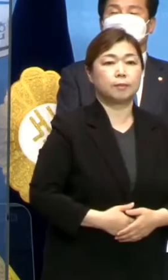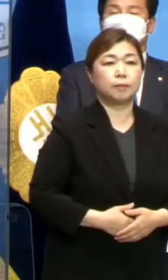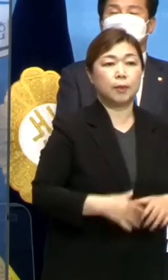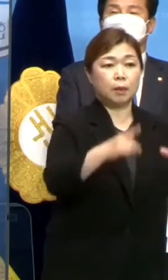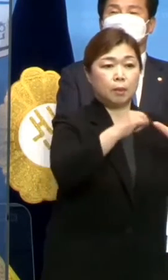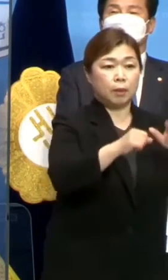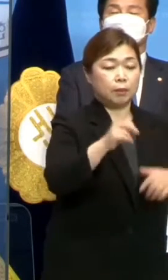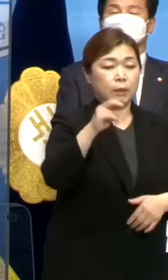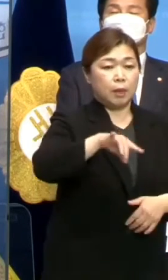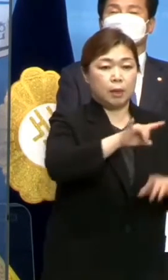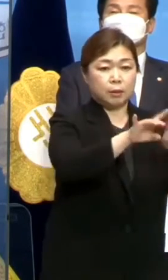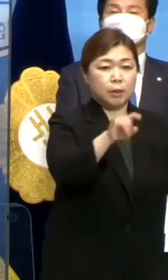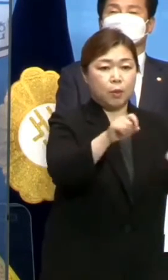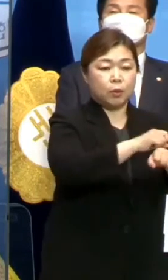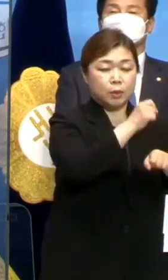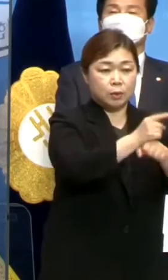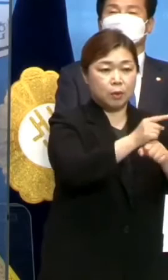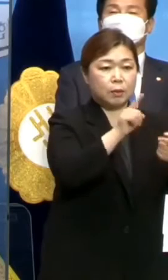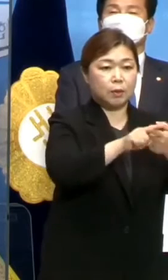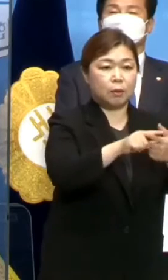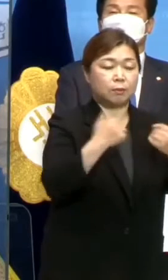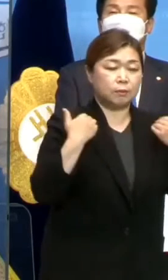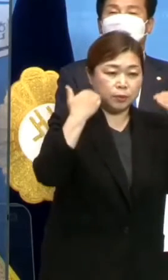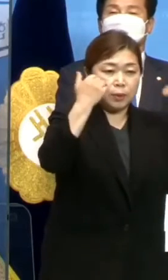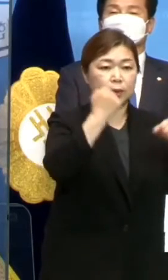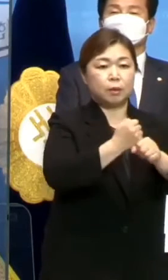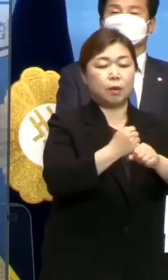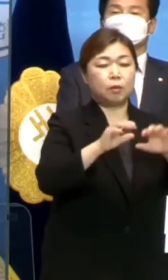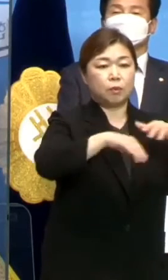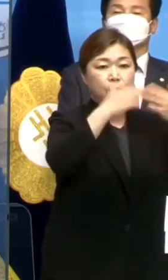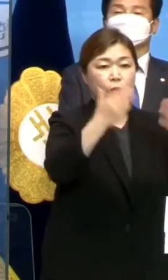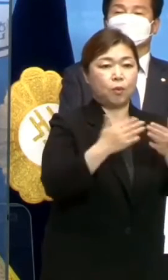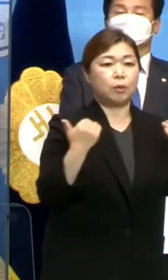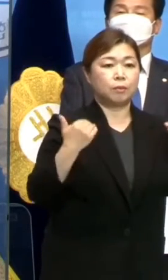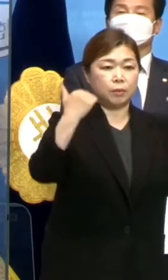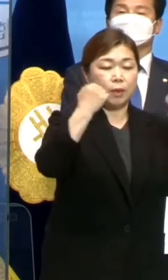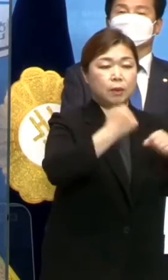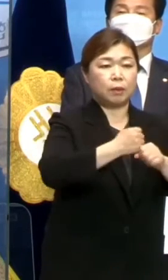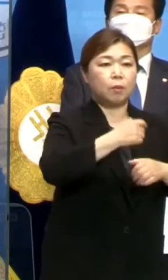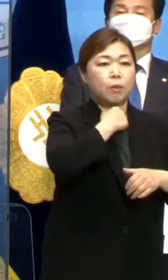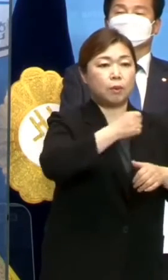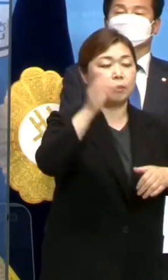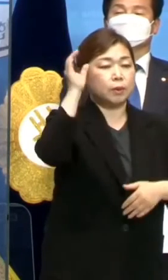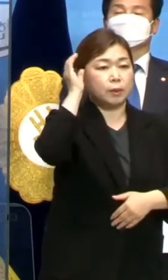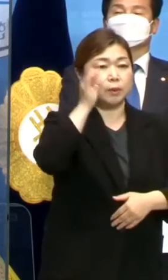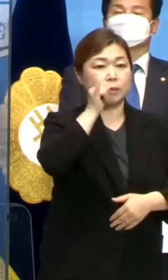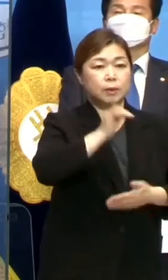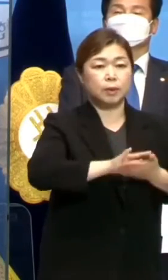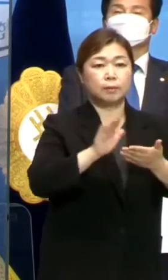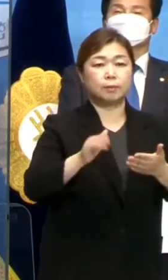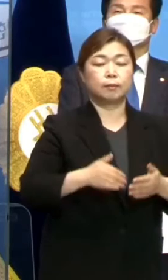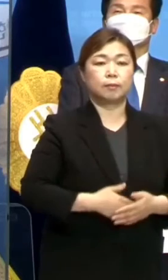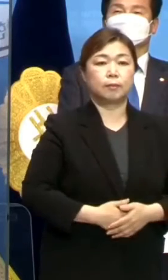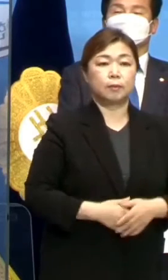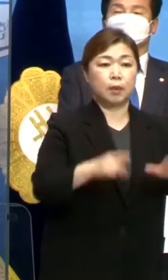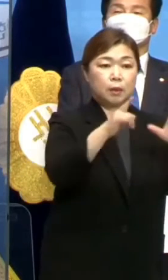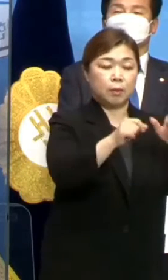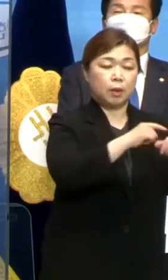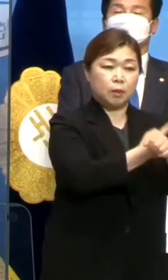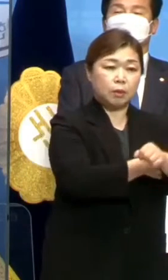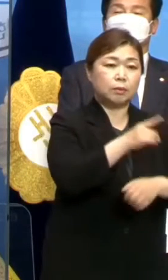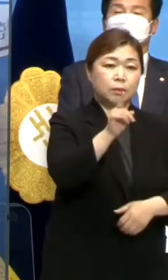지방이 각자 고유한 특성 대로 핑크 성장의 국가 전체의 발전을 이끌어 주길 기대합니다 지방을